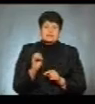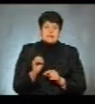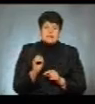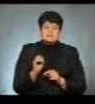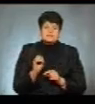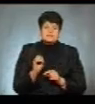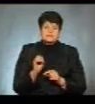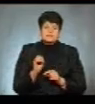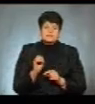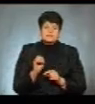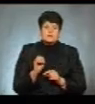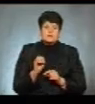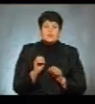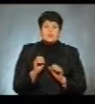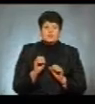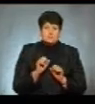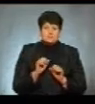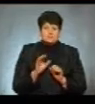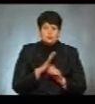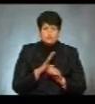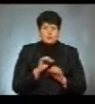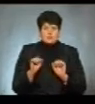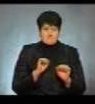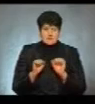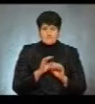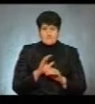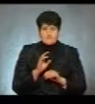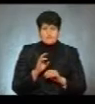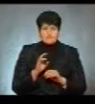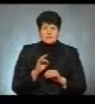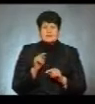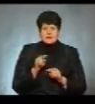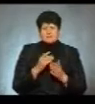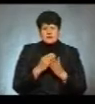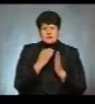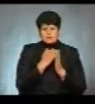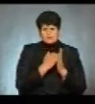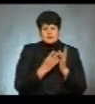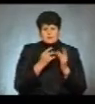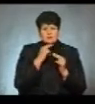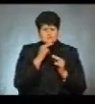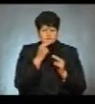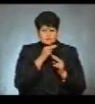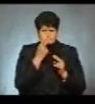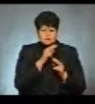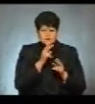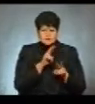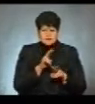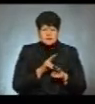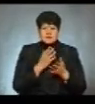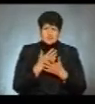власне згідно цього закону, щоб був управитель. Ну, там не 75, там є деякі пункти, треба добре подивитися, там є